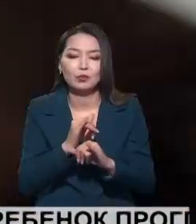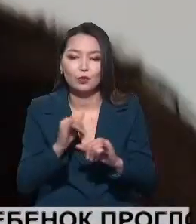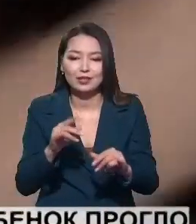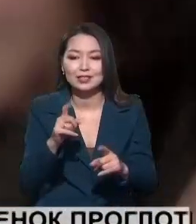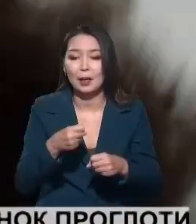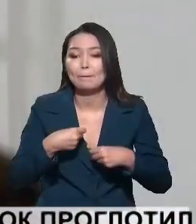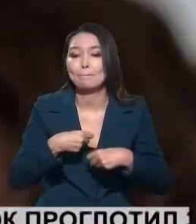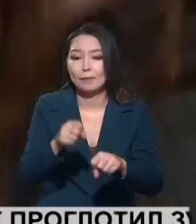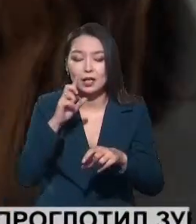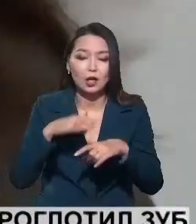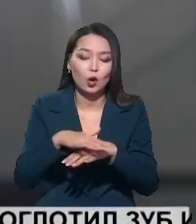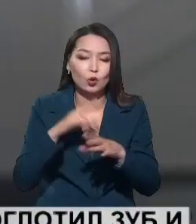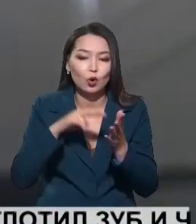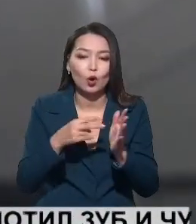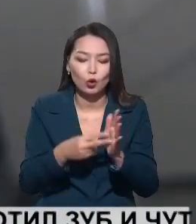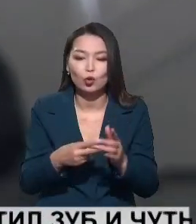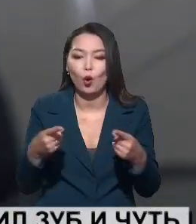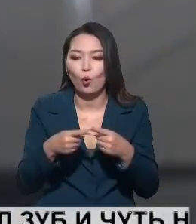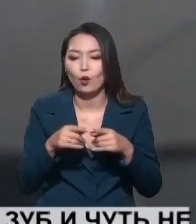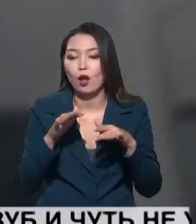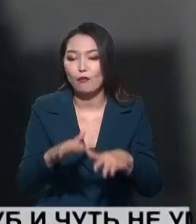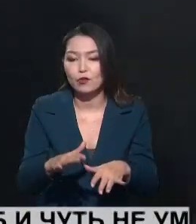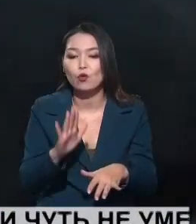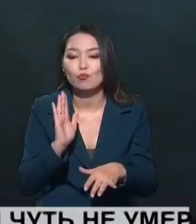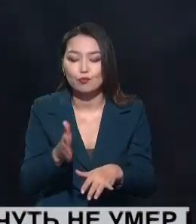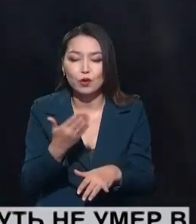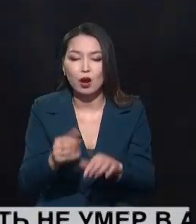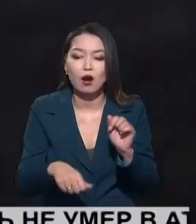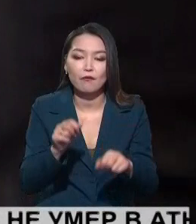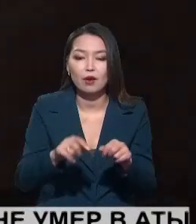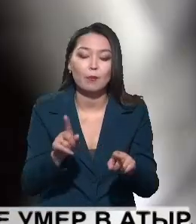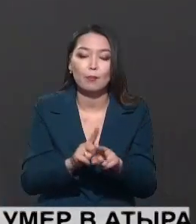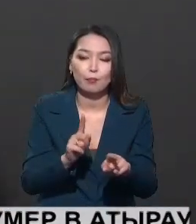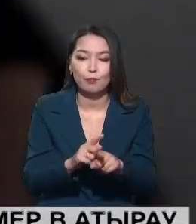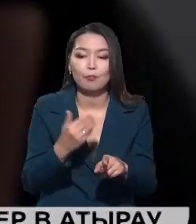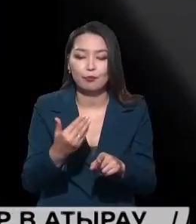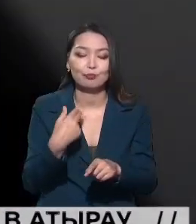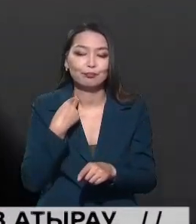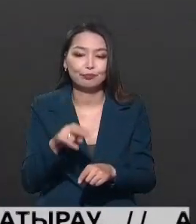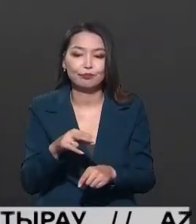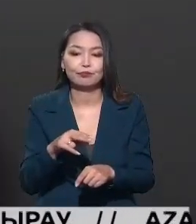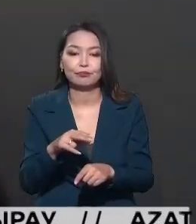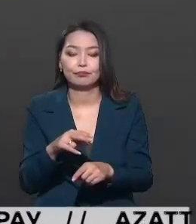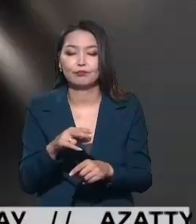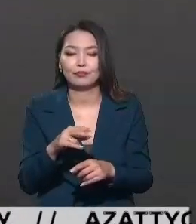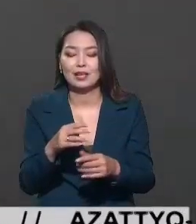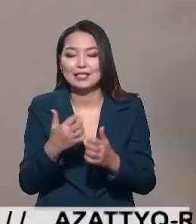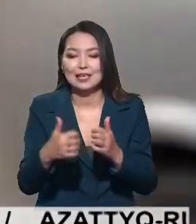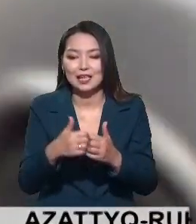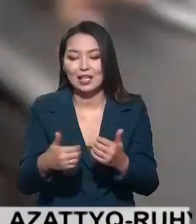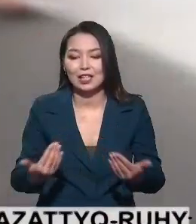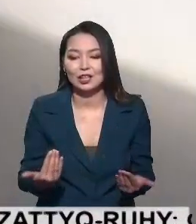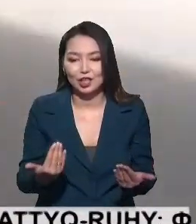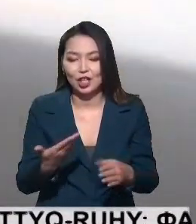в нашей стране предусмотрена уголовная ответственность. Также нет возможности отделаться штрафом или ограничением свободы за нанесение среднего и тяжкого